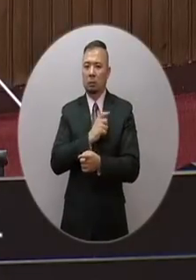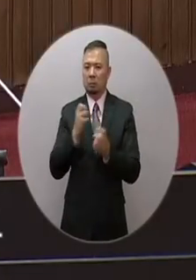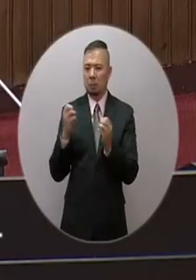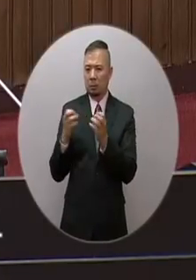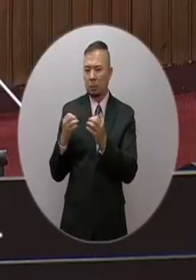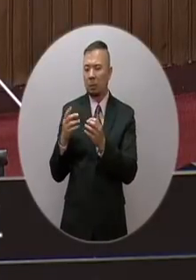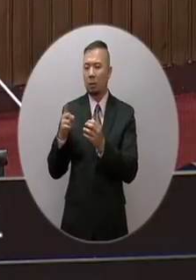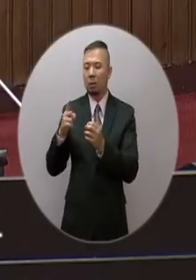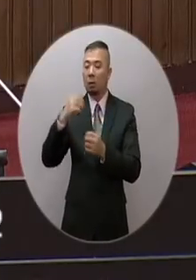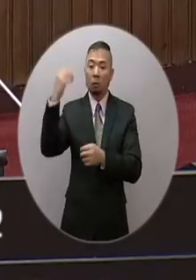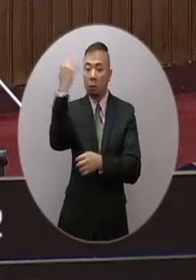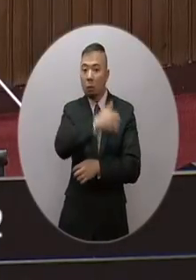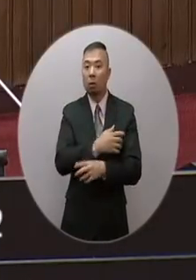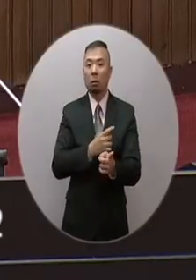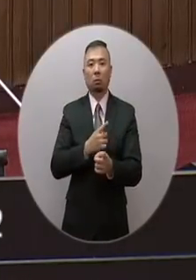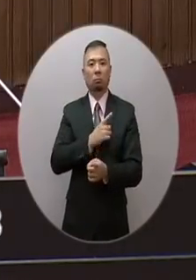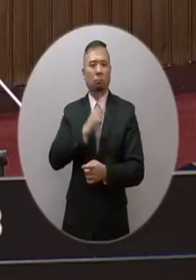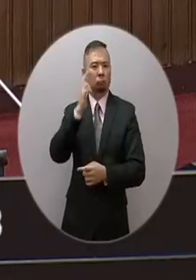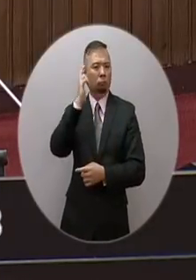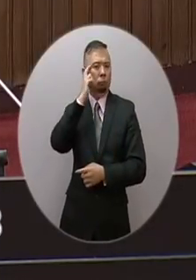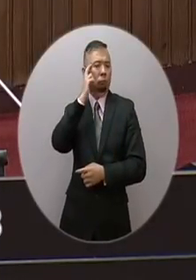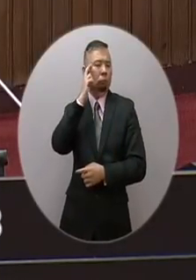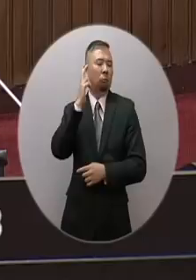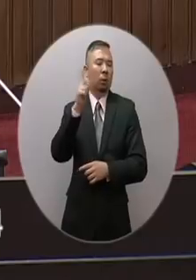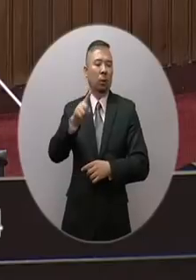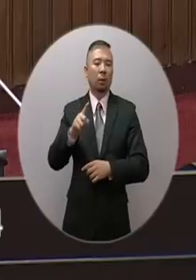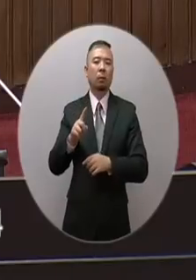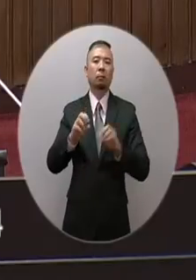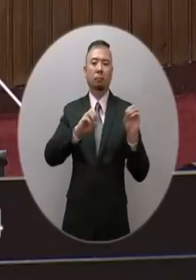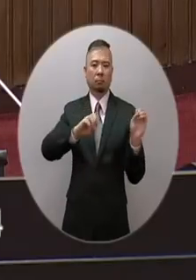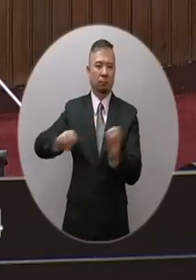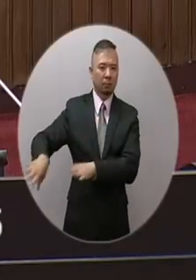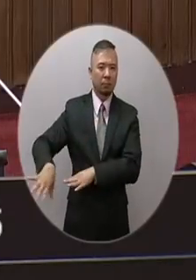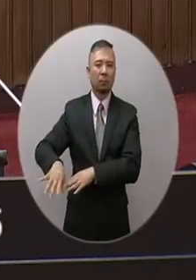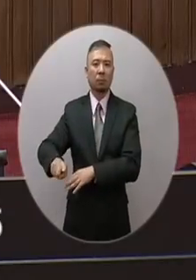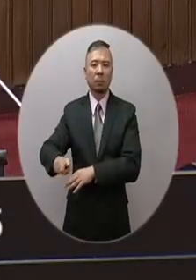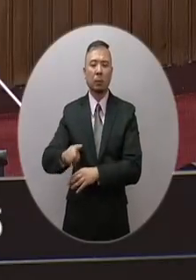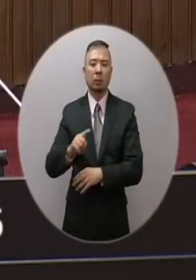之间放下我执，一